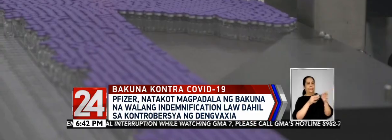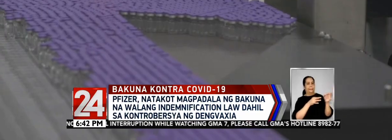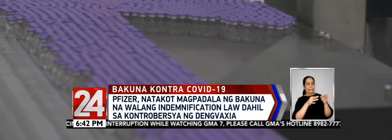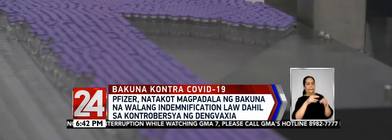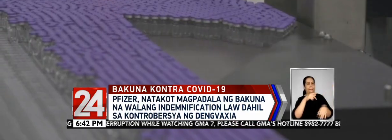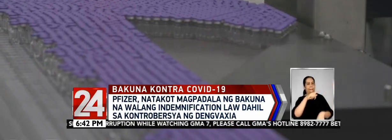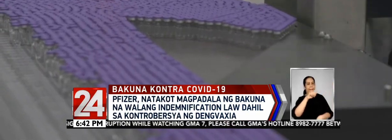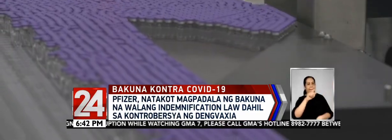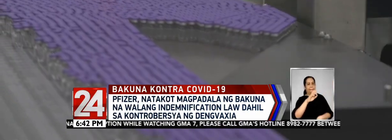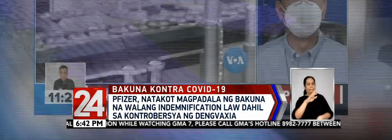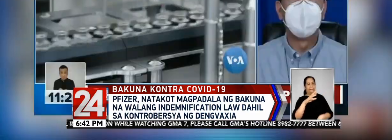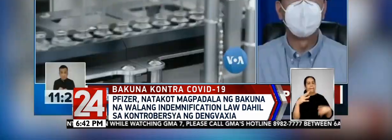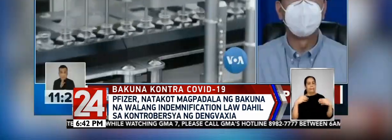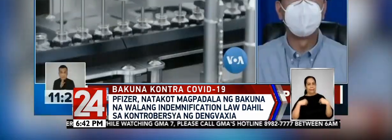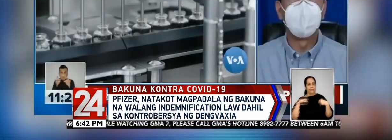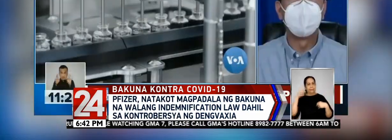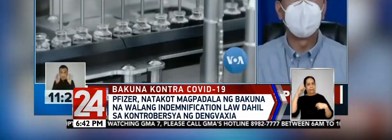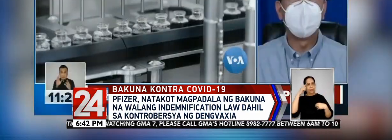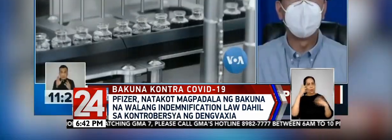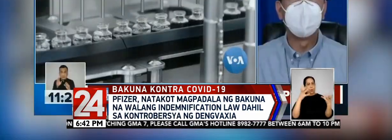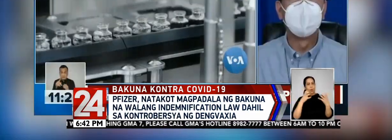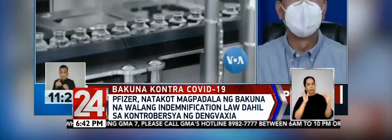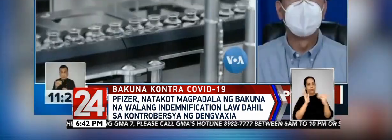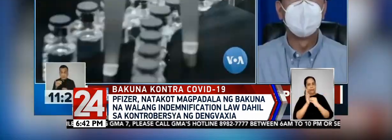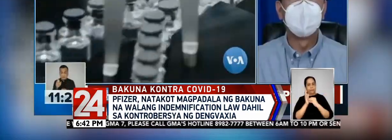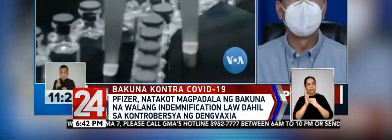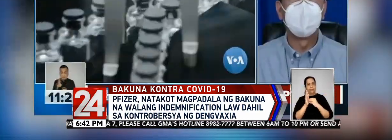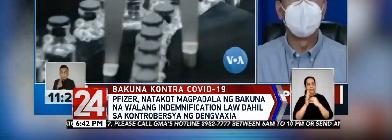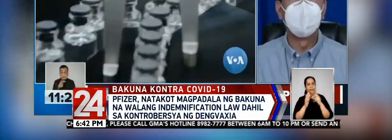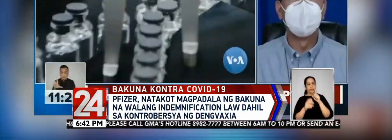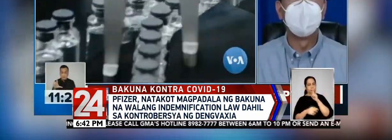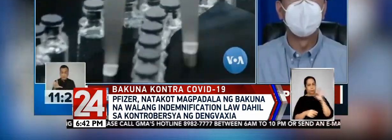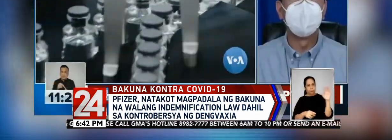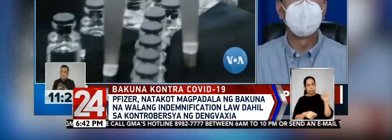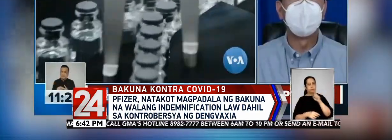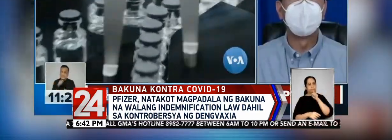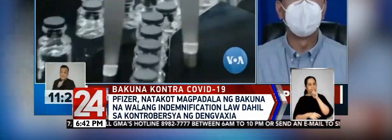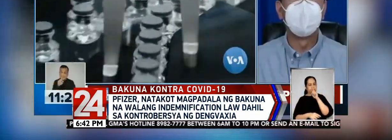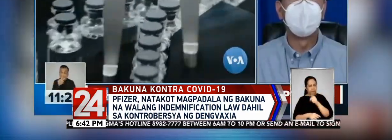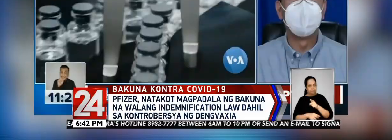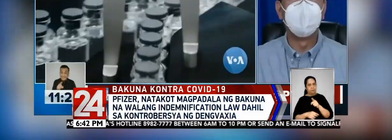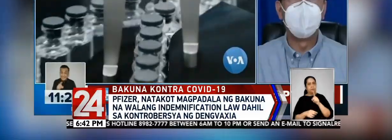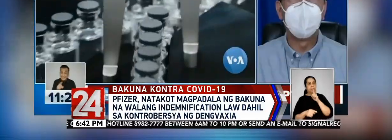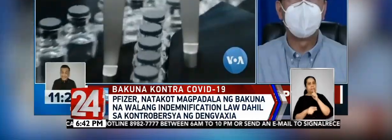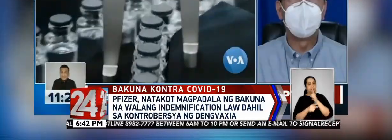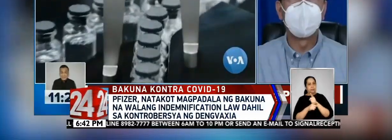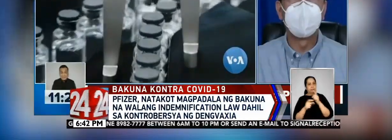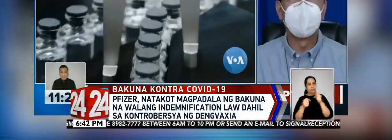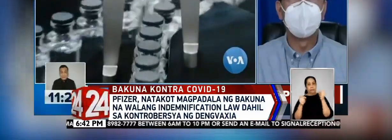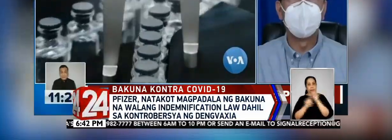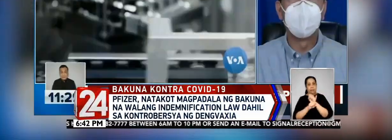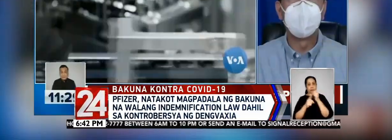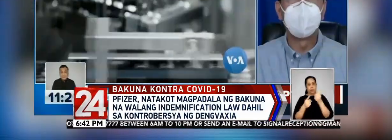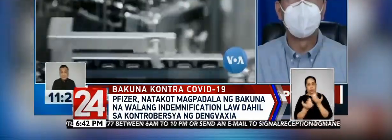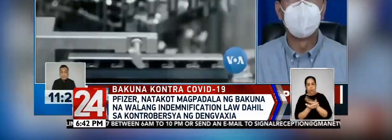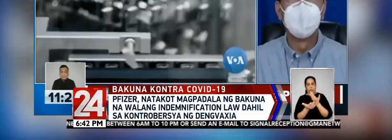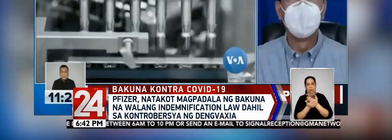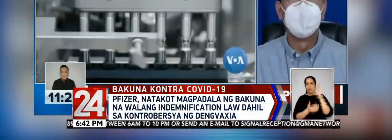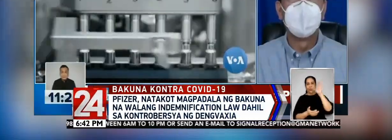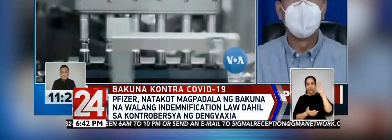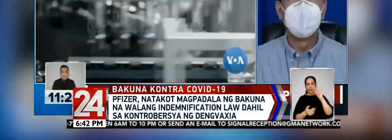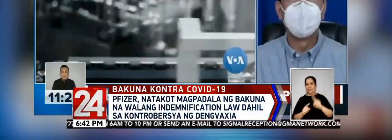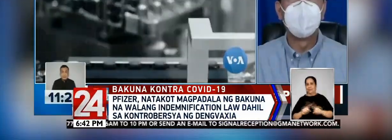na ang gobyerno sa gusto nila. Ina-assure po namin sa kanila na talagang yung sitwasyon po ngayon ay iba. Dahil considering